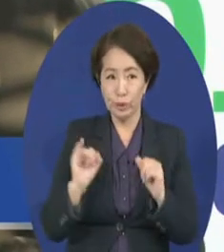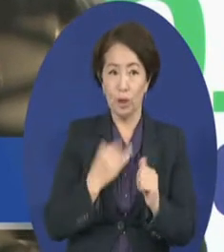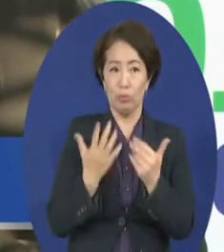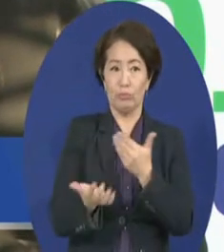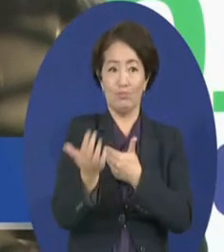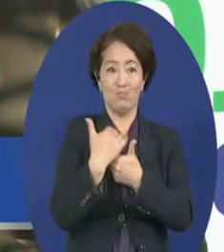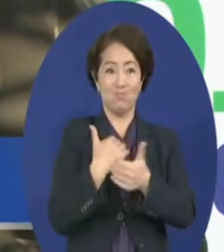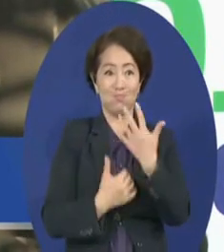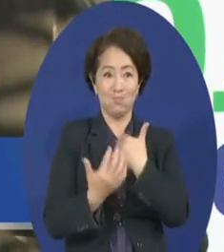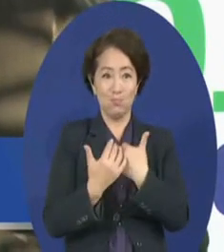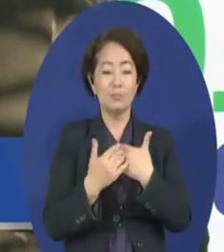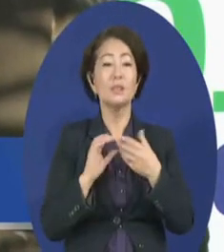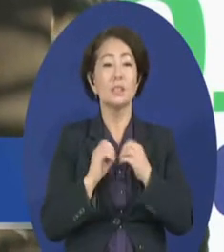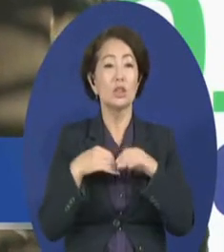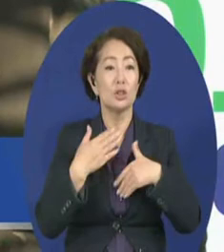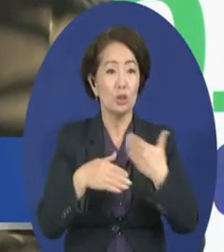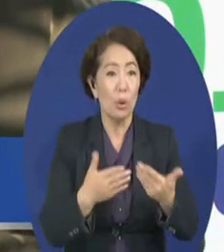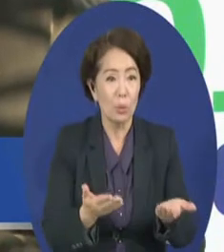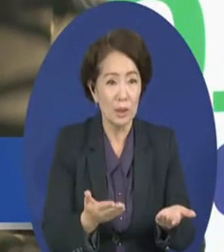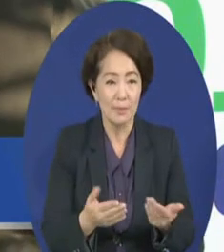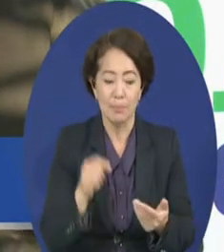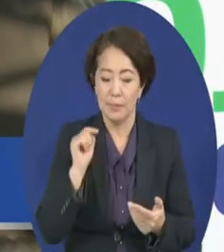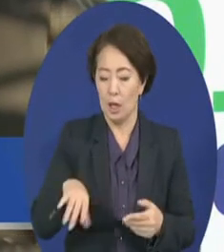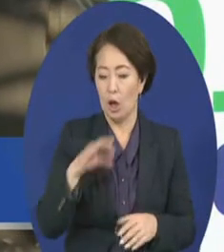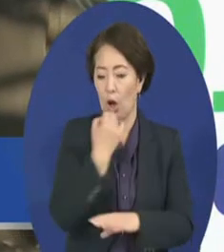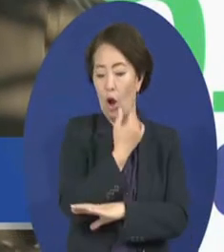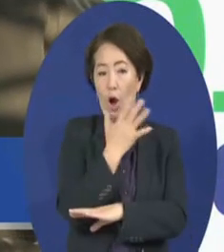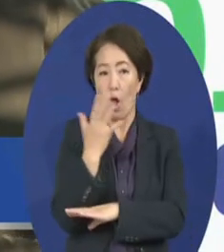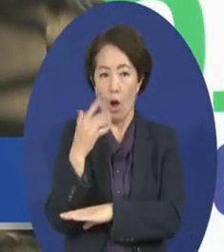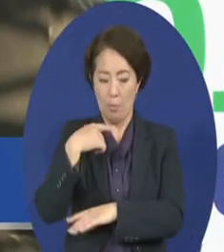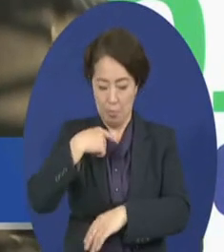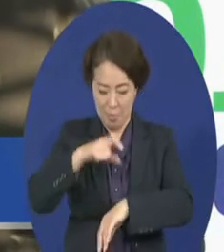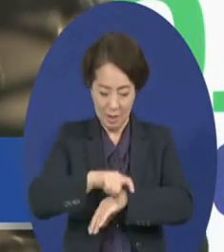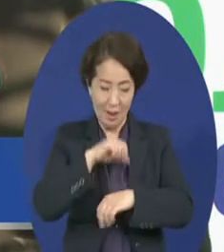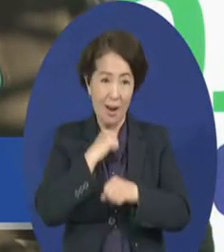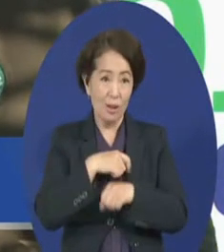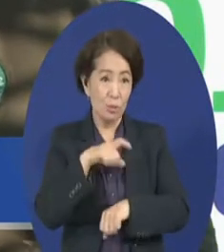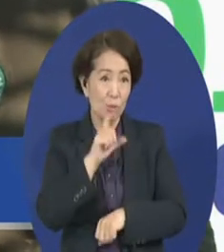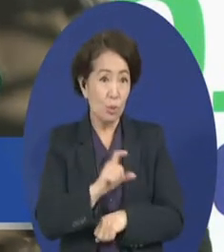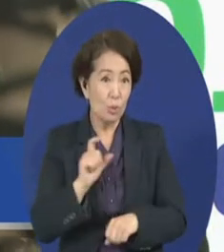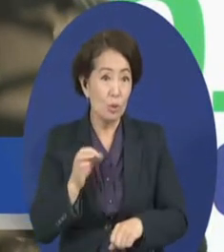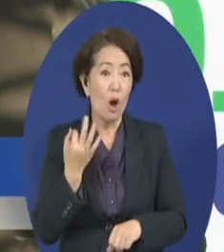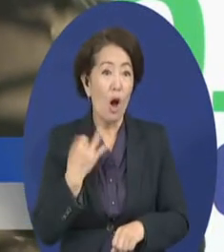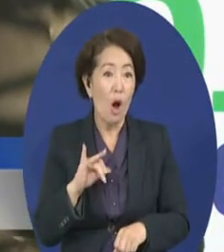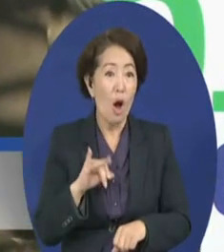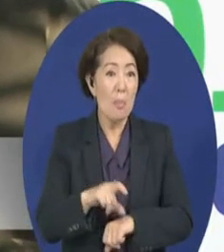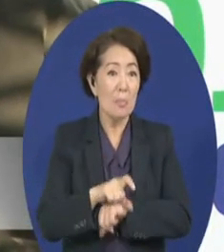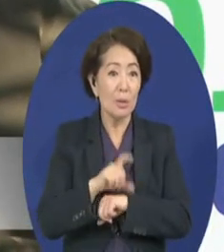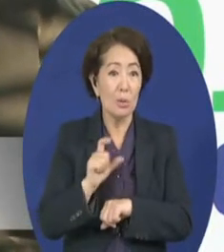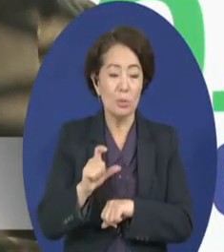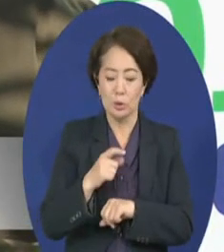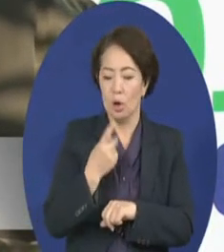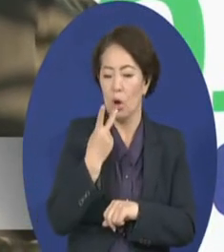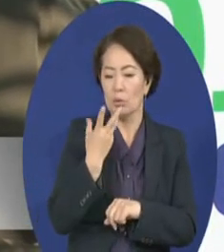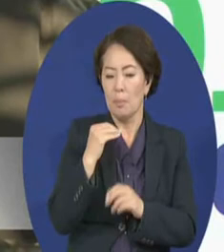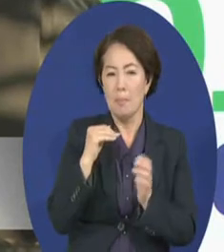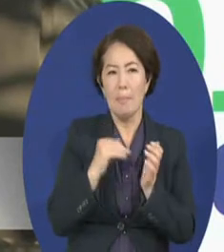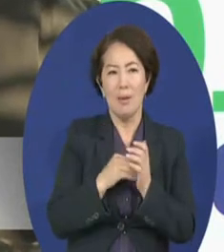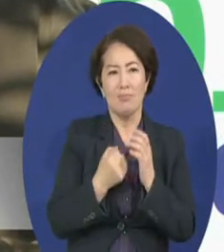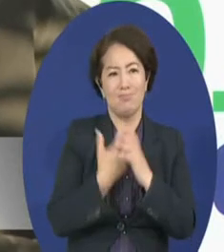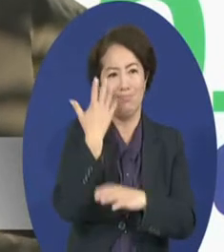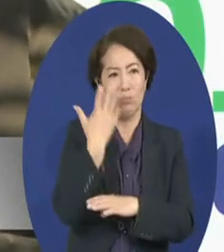оролцоотойгоор хэрэгжинэ. Манай хуучдын төлөөлөл 200,000 мөнгөний тарьц суулгац хандлаж